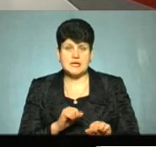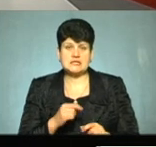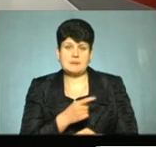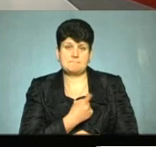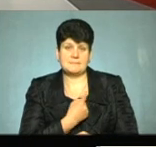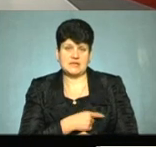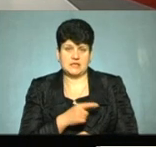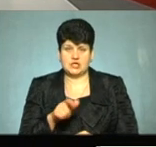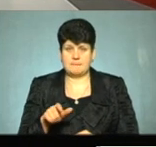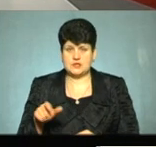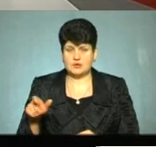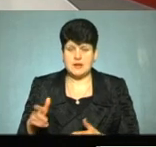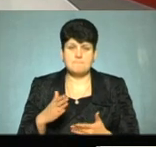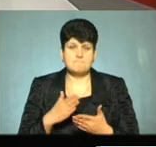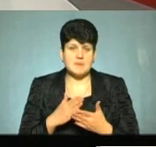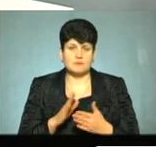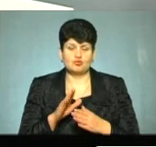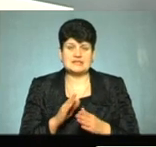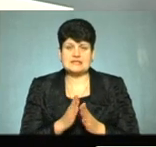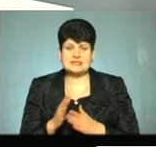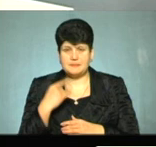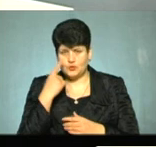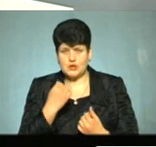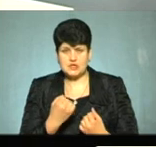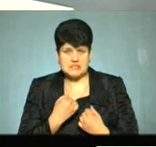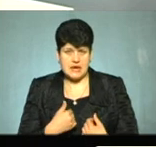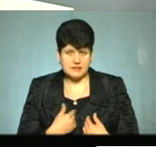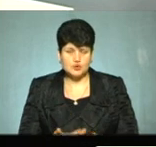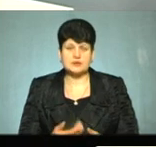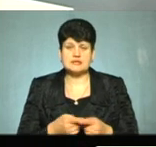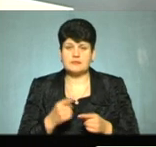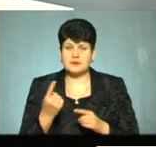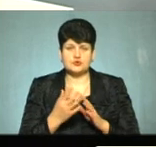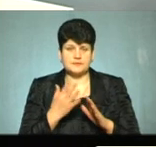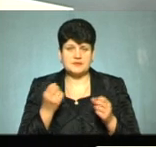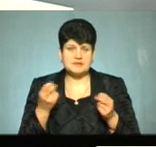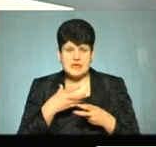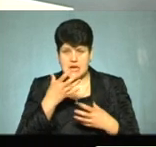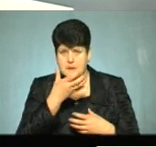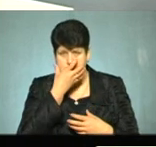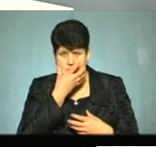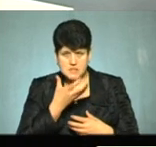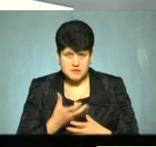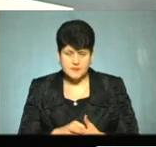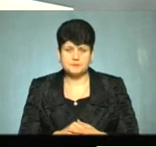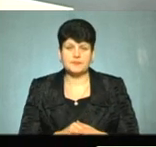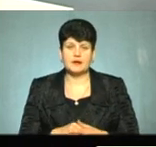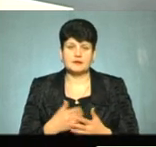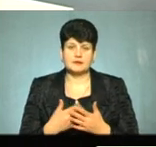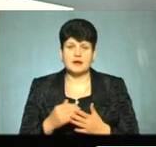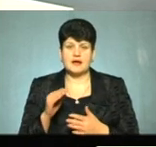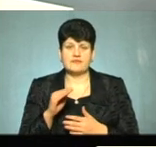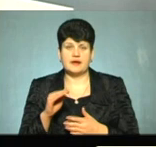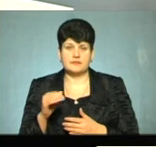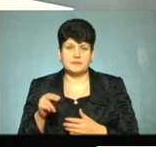медичного персоналу. Мають бути спеціальні системи індивідуального захисту. В першу чергу це є спеціальні маски-респіратори